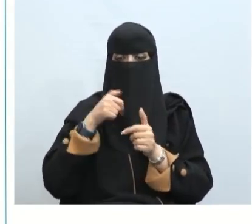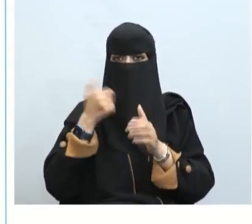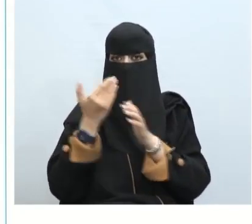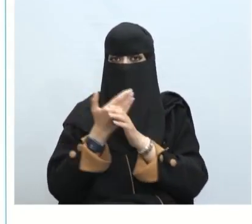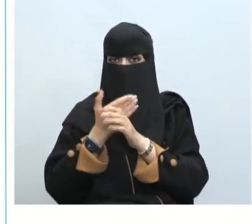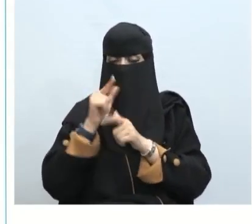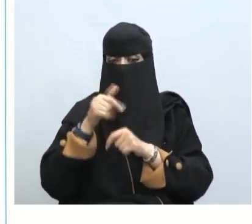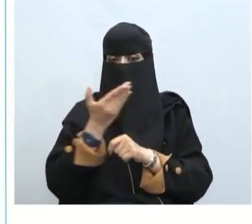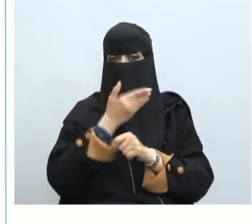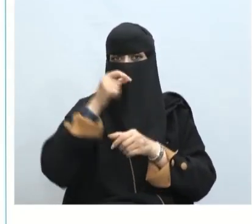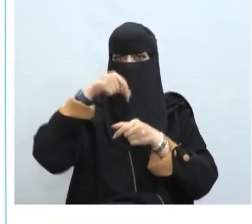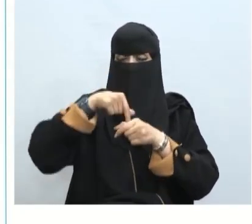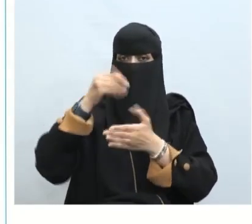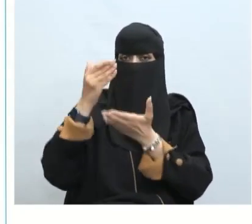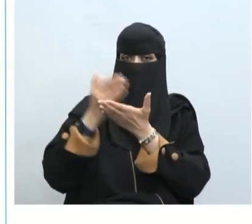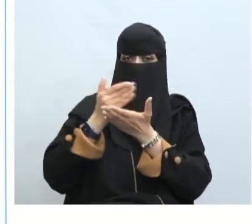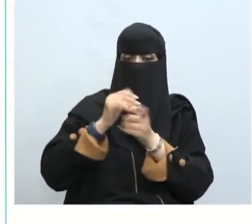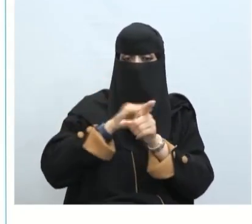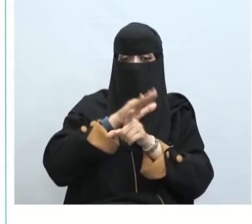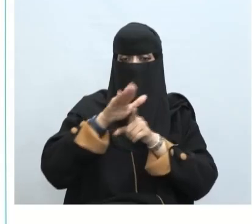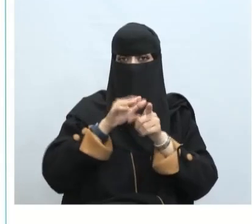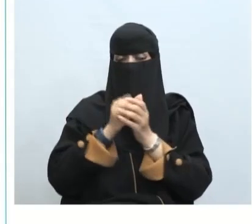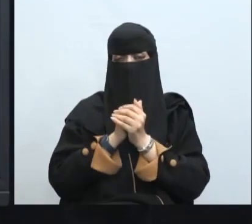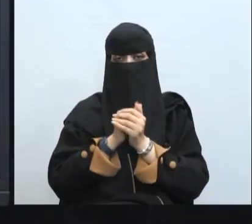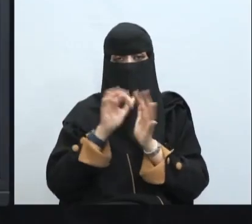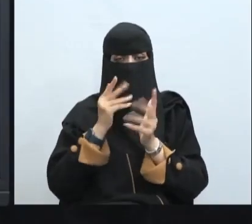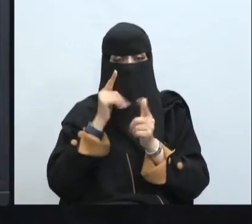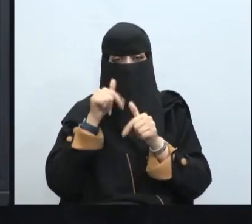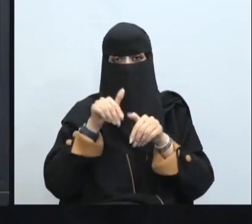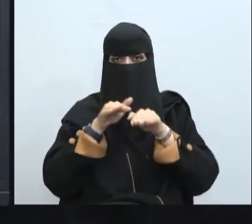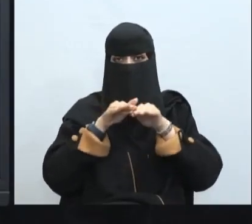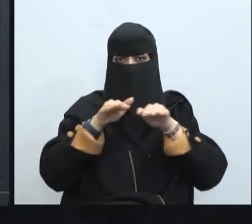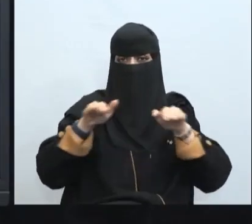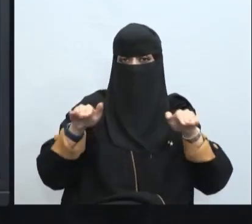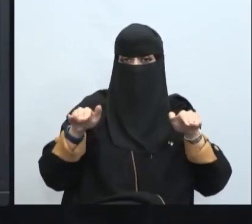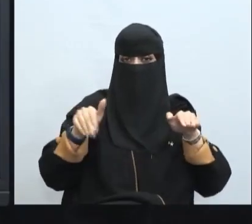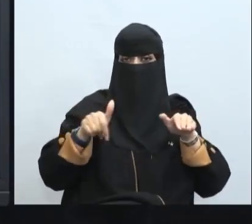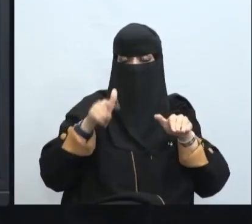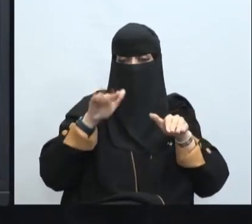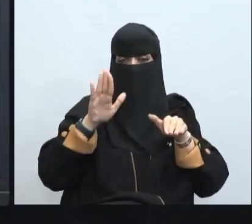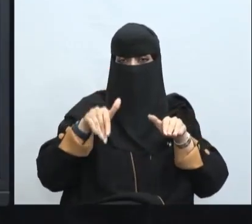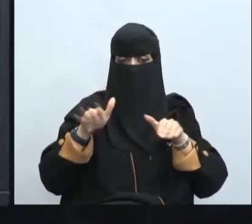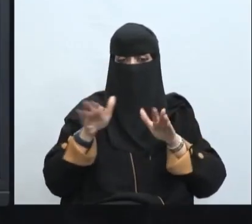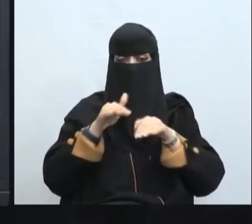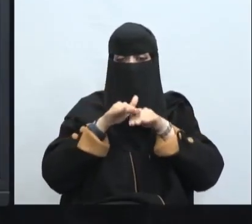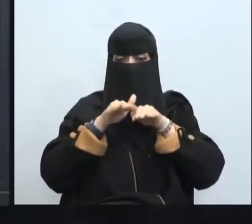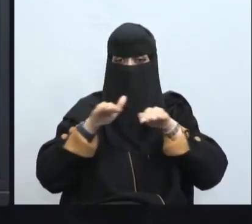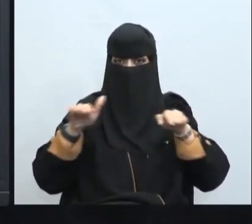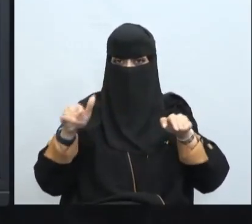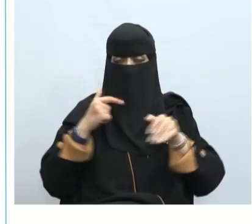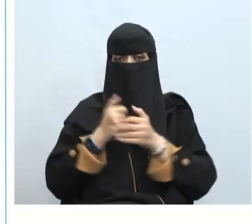العوامل المؤثره في الاقتصاد الوطني لدينا عدد من العوامل